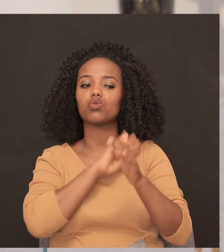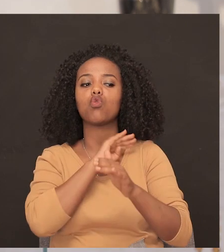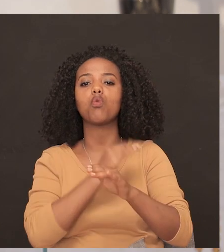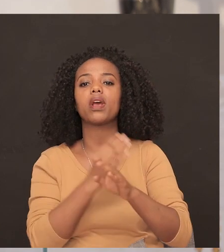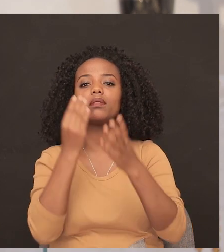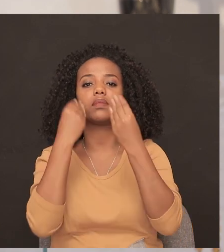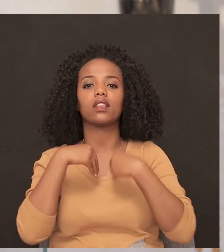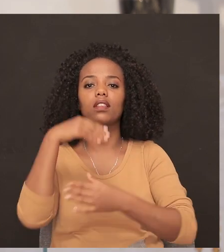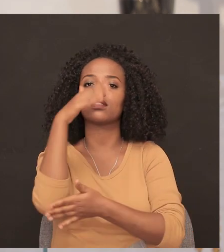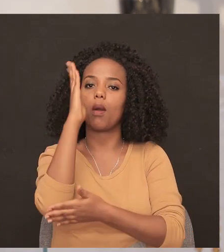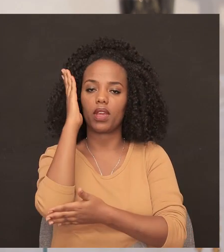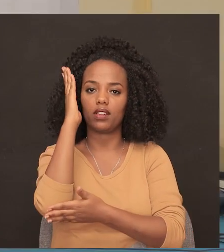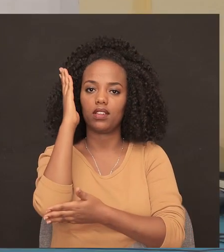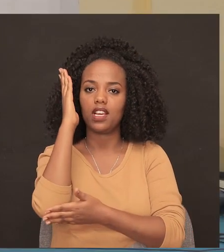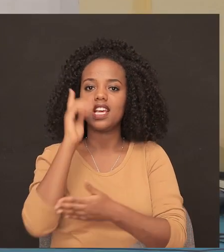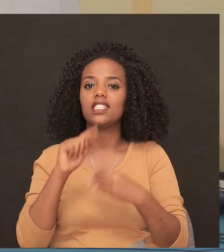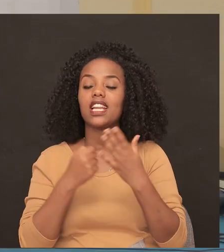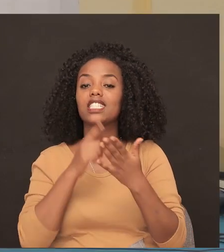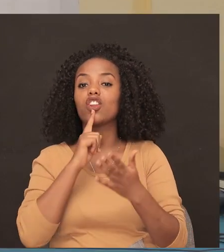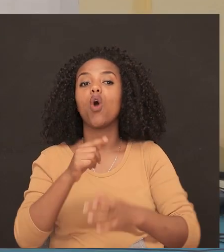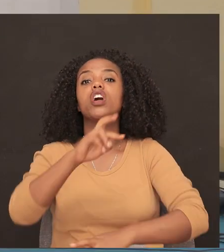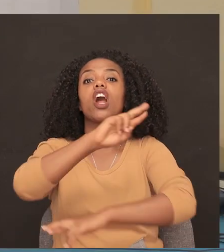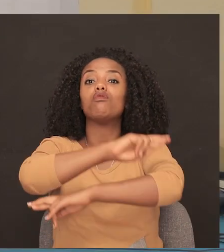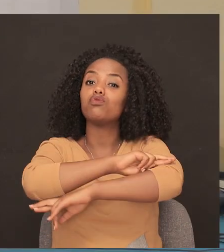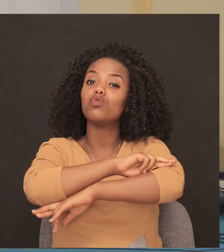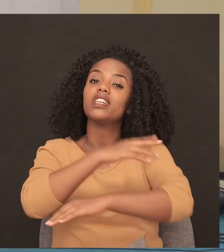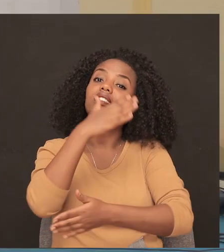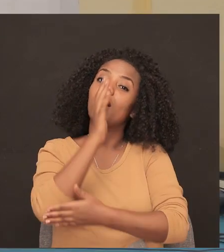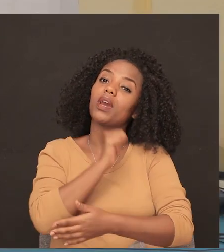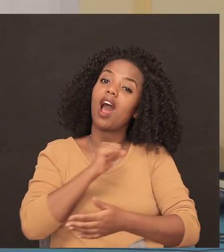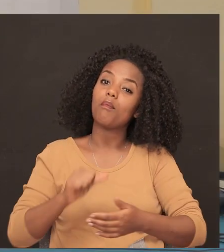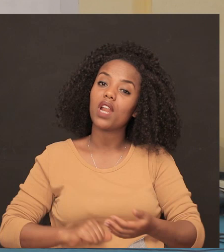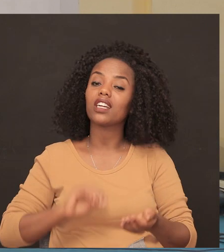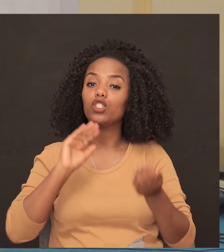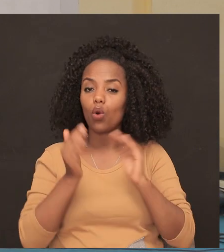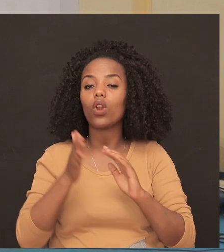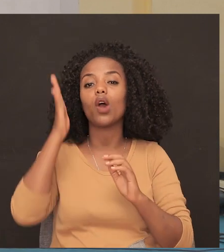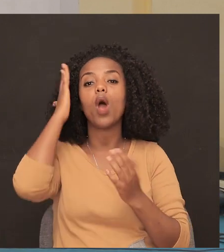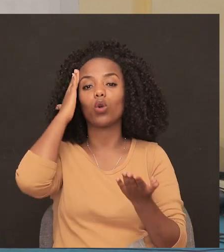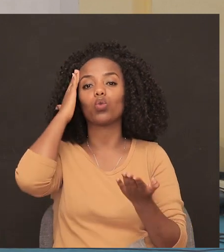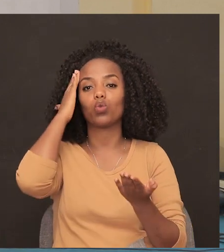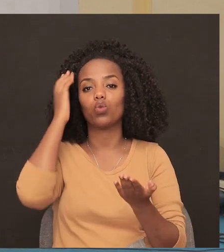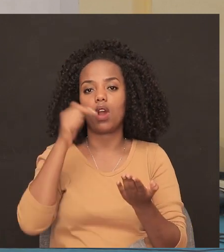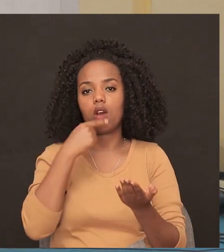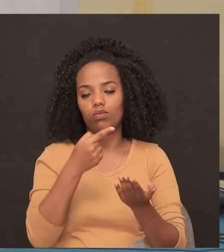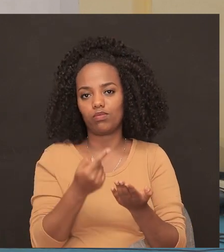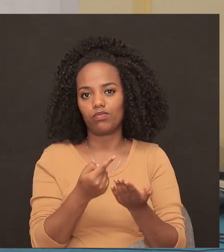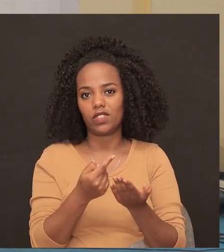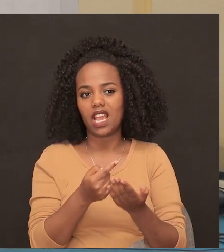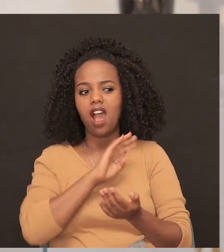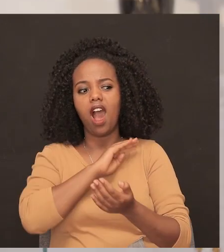የሚሰጥ እግዚአብሔር ለዚህ ነው እረፉ እግዚአብሔር አምላክ እንደሆነ እወቁ የሚሉት።